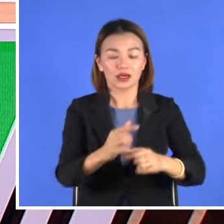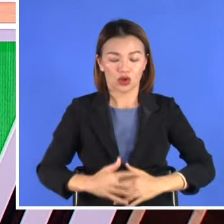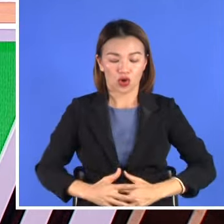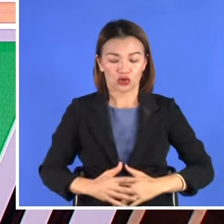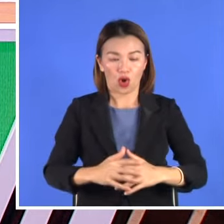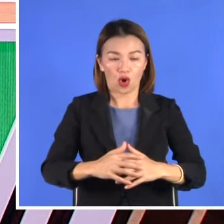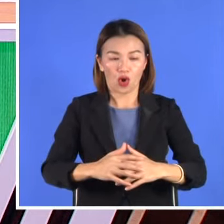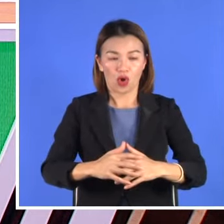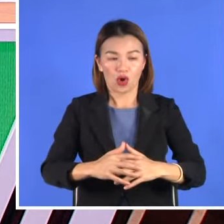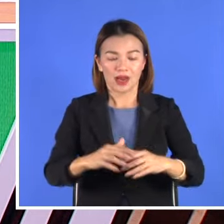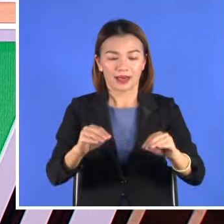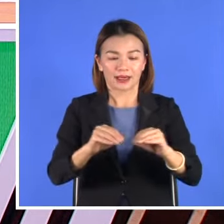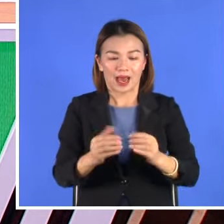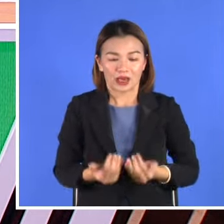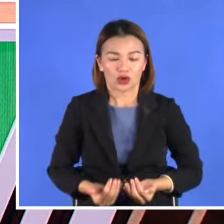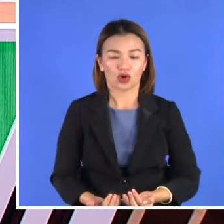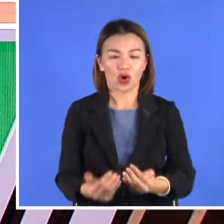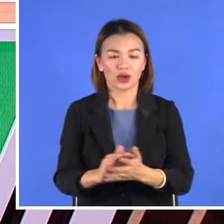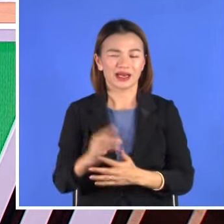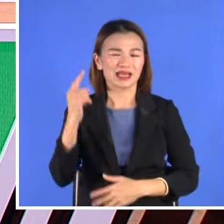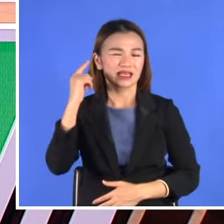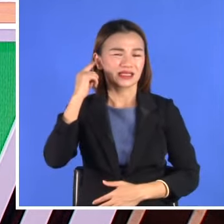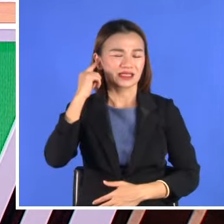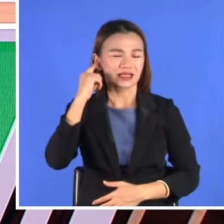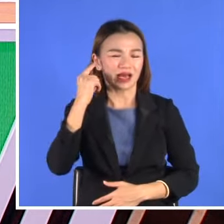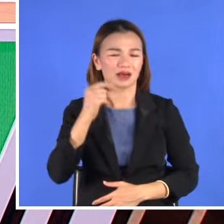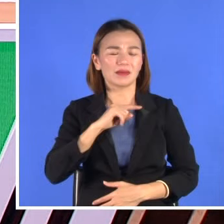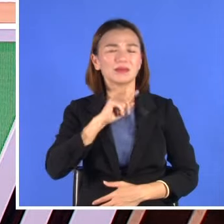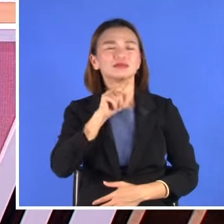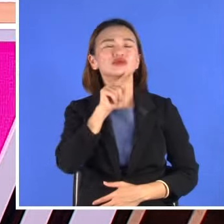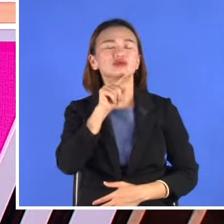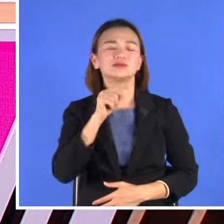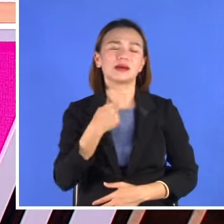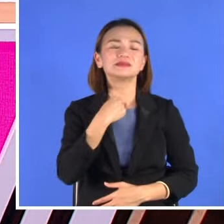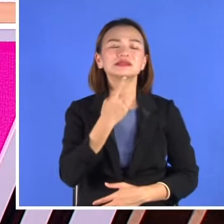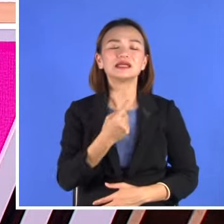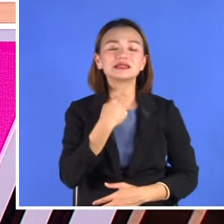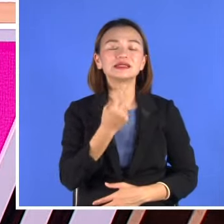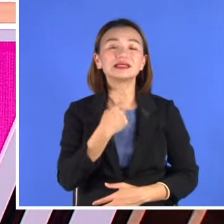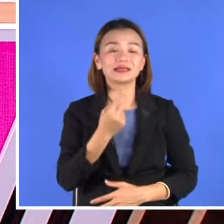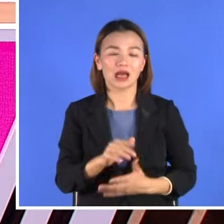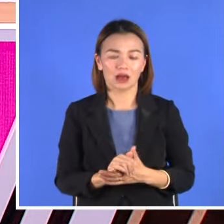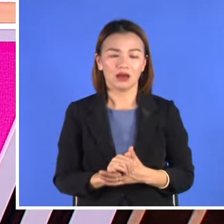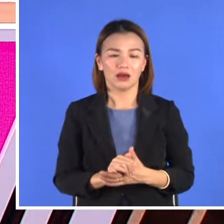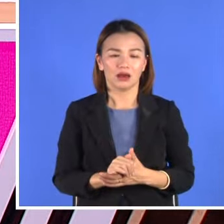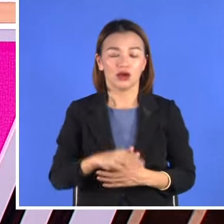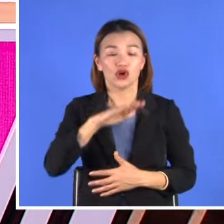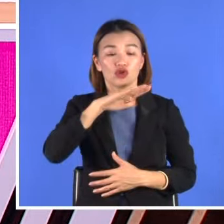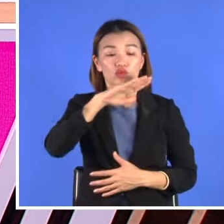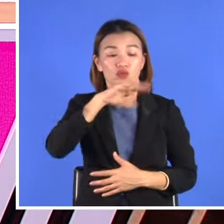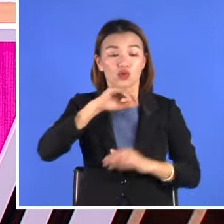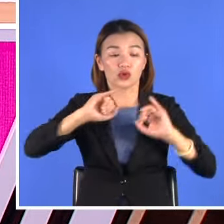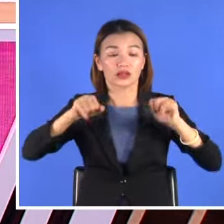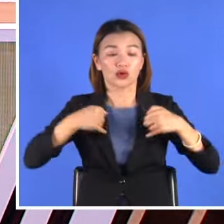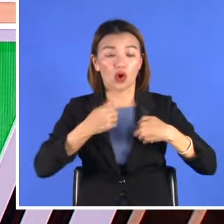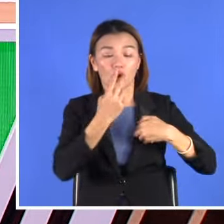คอดแล้วเได้ยินเสียงมันร้องแบบด้วยความเจ็บปวดเลยอ่ะค่ะอือภาพที่เจ้าของหมูเห็นนะคือเห็น